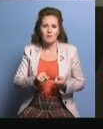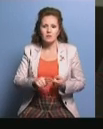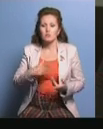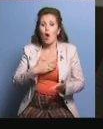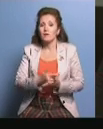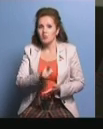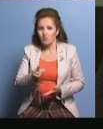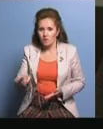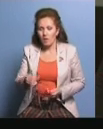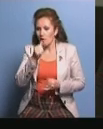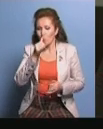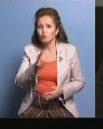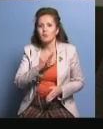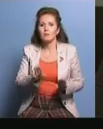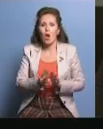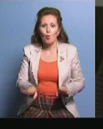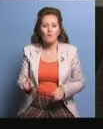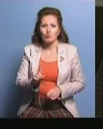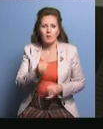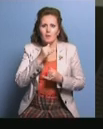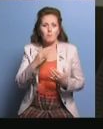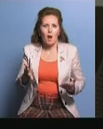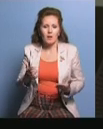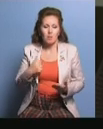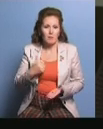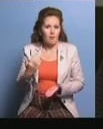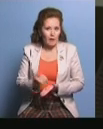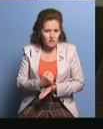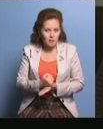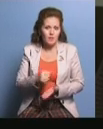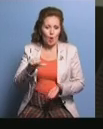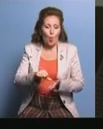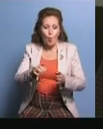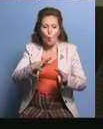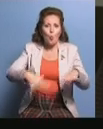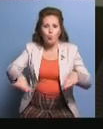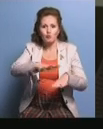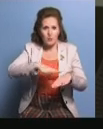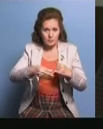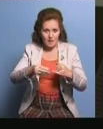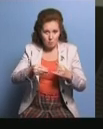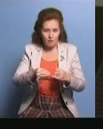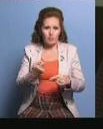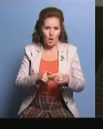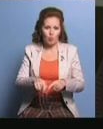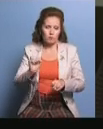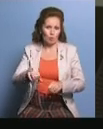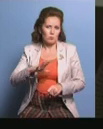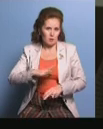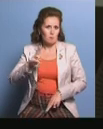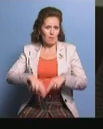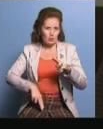может быть такого, чтобы не могли бы мы найти участок земли, на котором можно было бы построить.